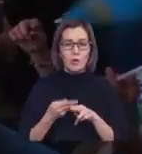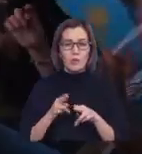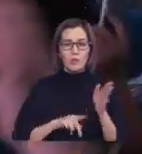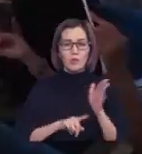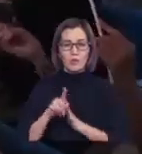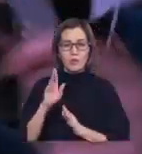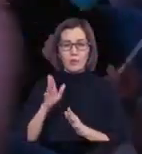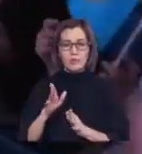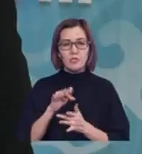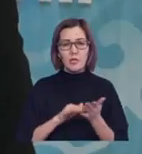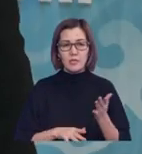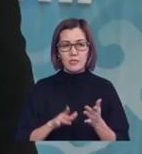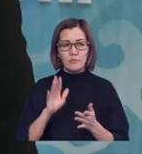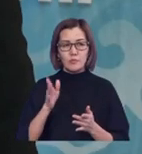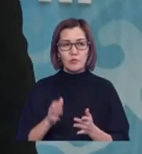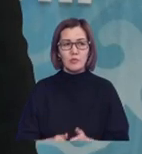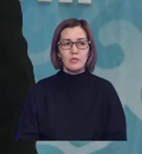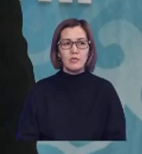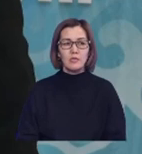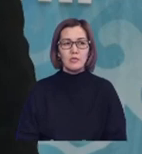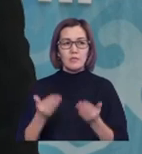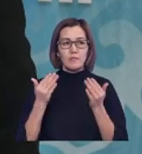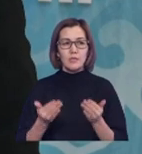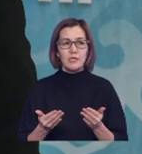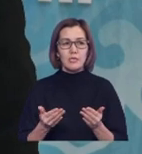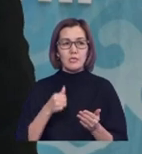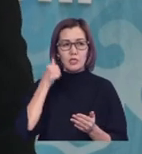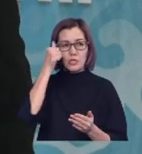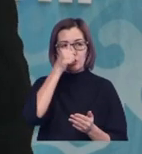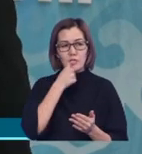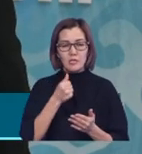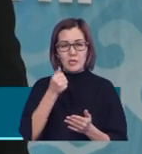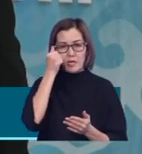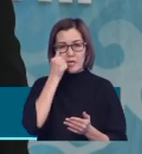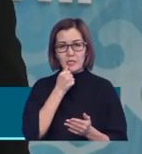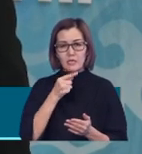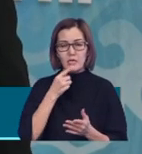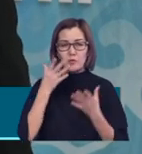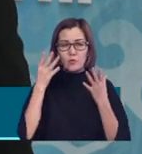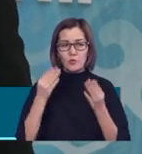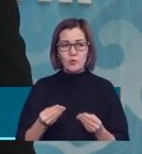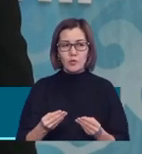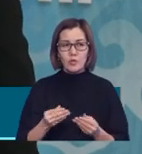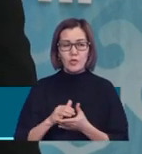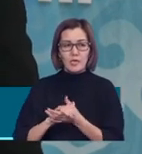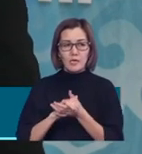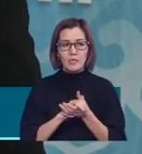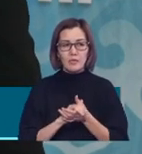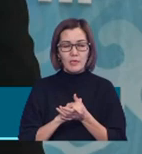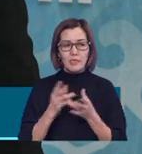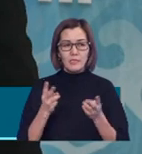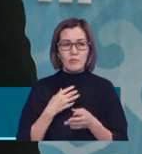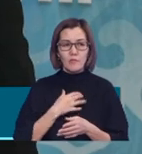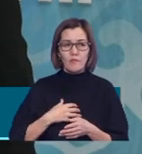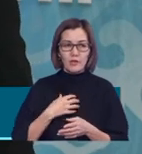дейді Елболсын Сәкенұлы. Жалпы енді биылғы алғыс айту күнінің символы ол тұмар мен құрт болып табылады.